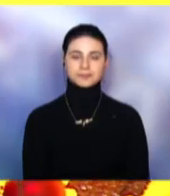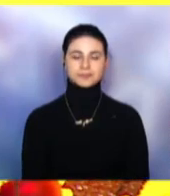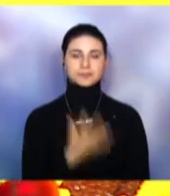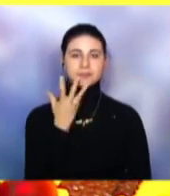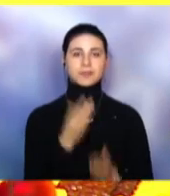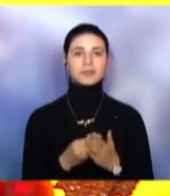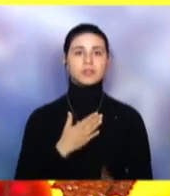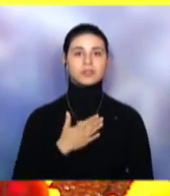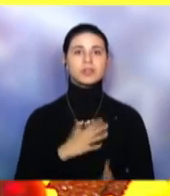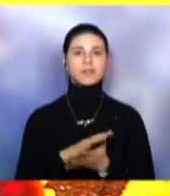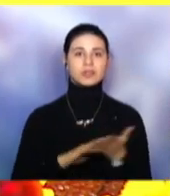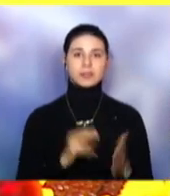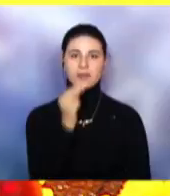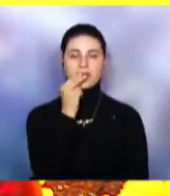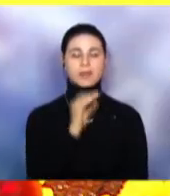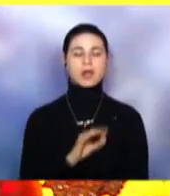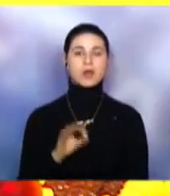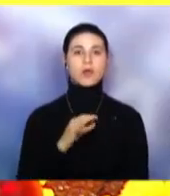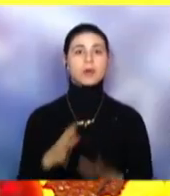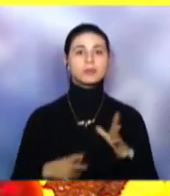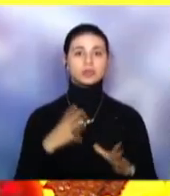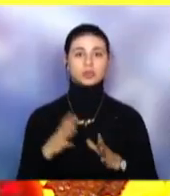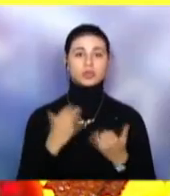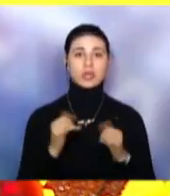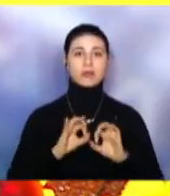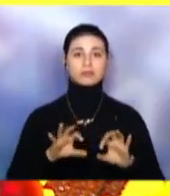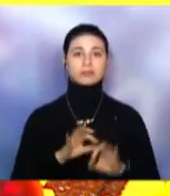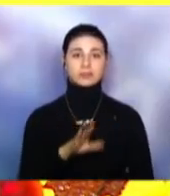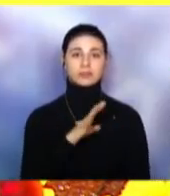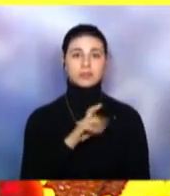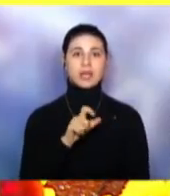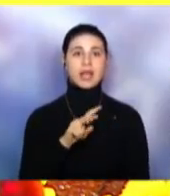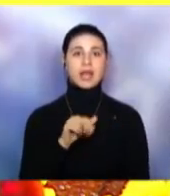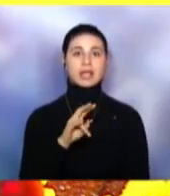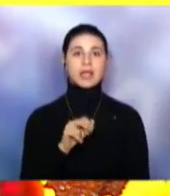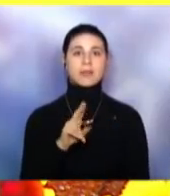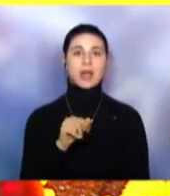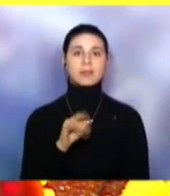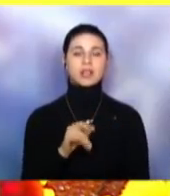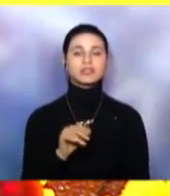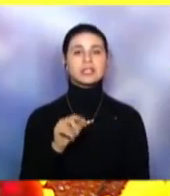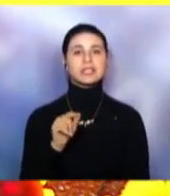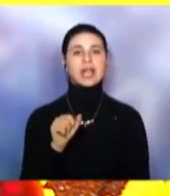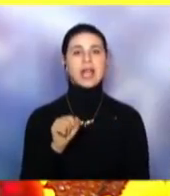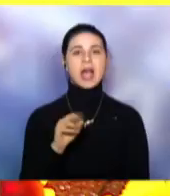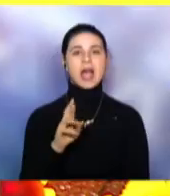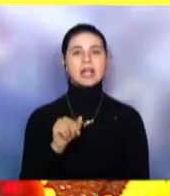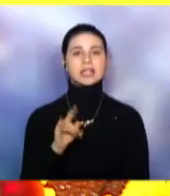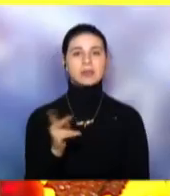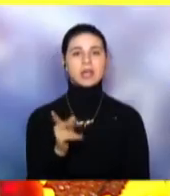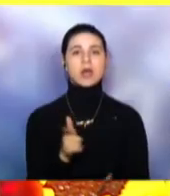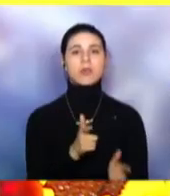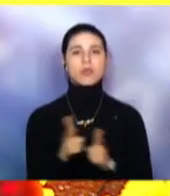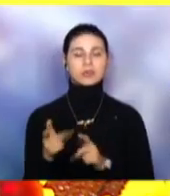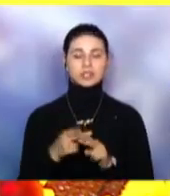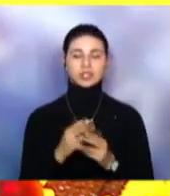ჩვენ ვაგრძელებთ კვების ბლოკით, ფიზიკური აქტივობის ბლოკი, რომელიც ელენე პაპიაშვილმა და თია ადამია მოამზადეს. რა საკვირველია იყო